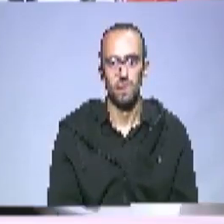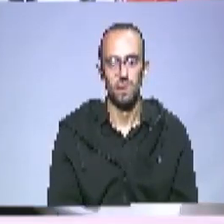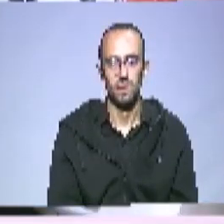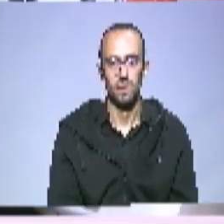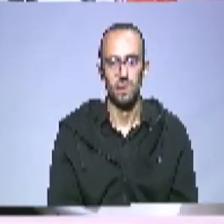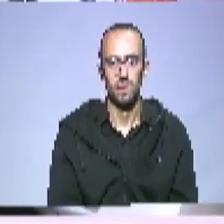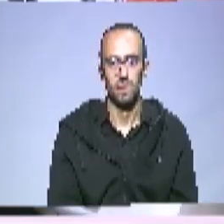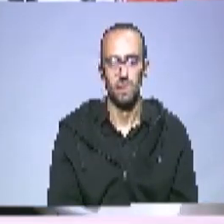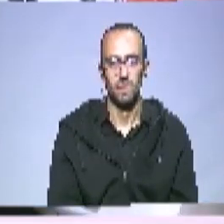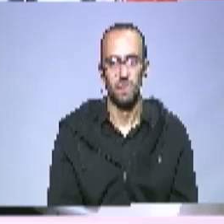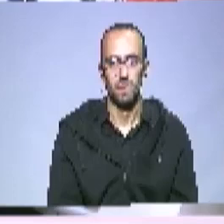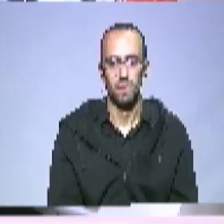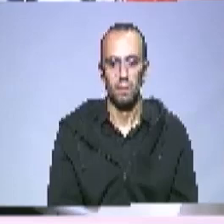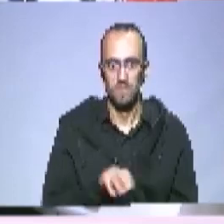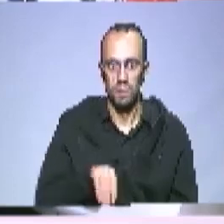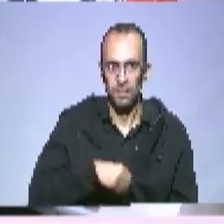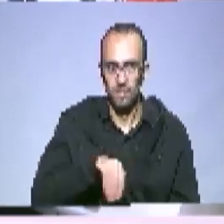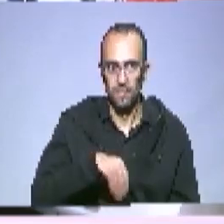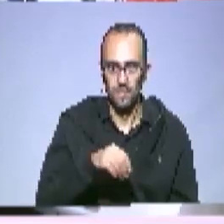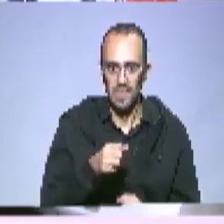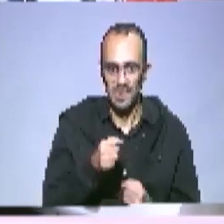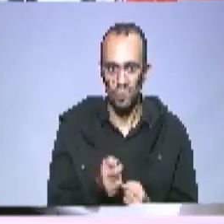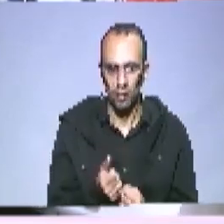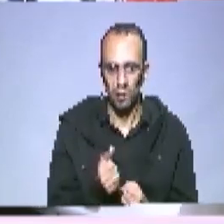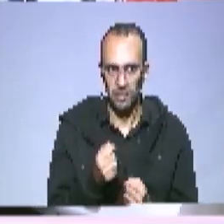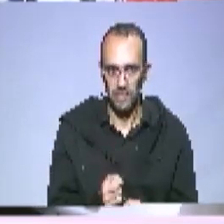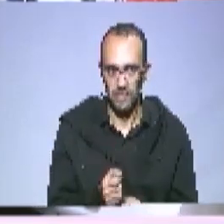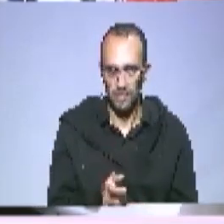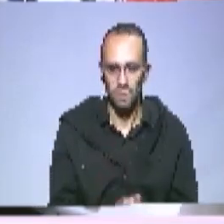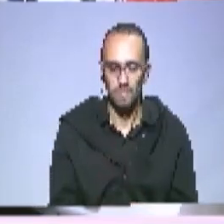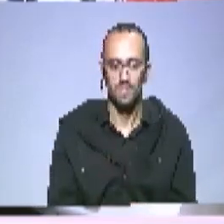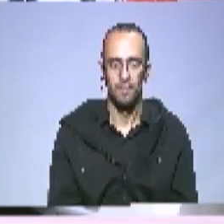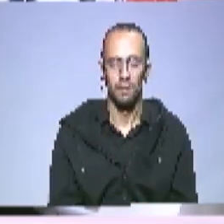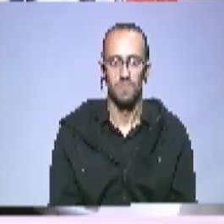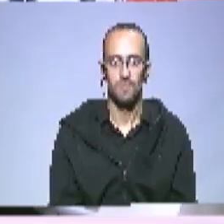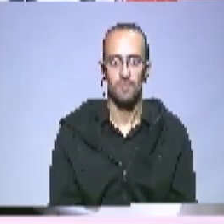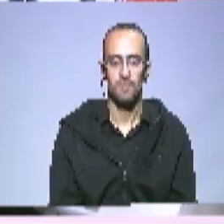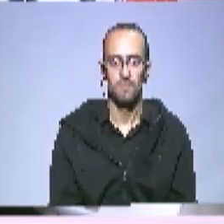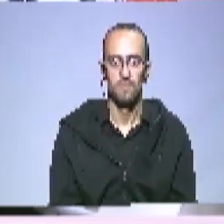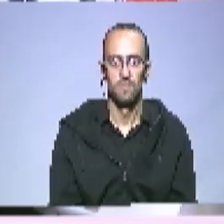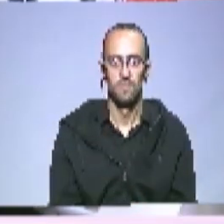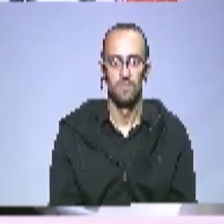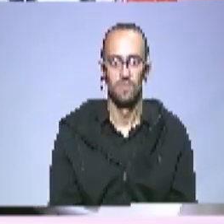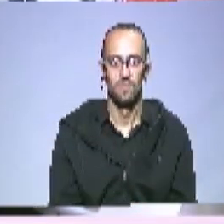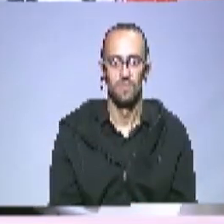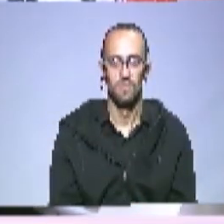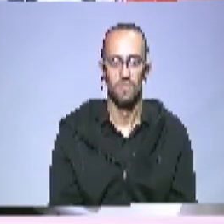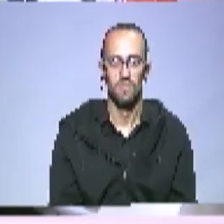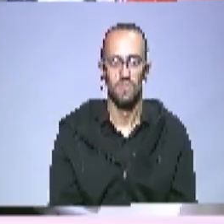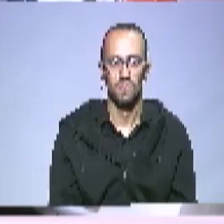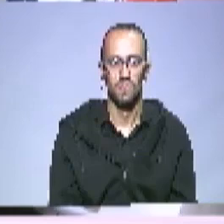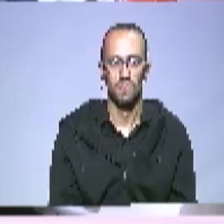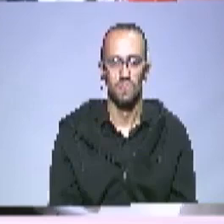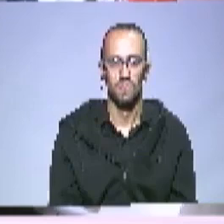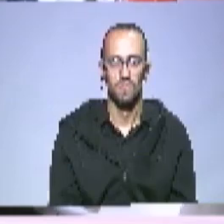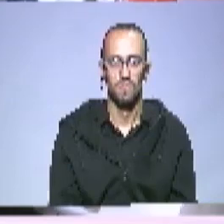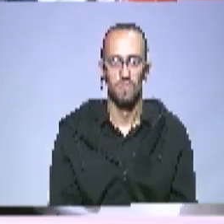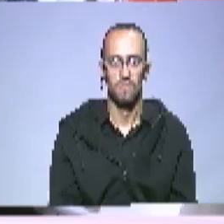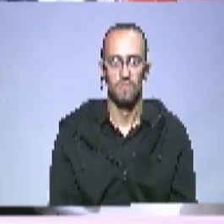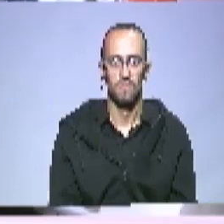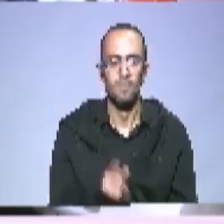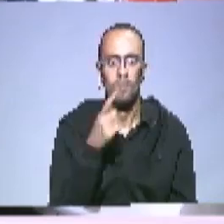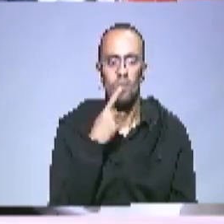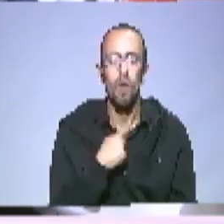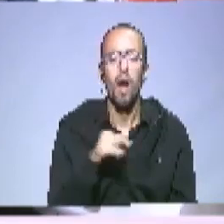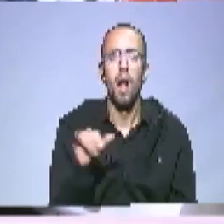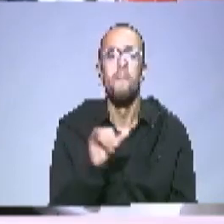ماشي. طبعا بقى ايه القوام تقل كده والعملية بقى ايه؟ احنا بنوصل لسمك معين يا شيف صح؟ طبعا. اهم حاجة